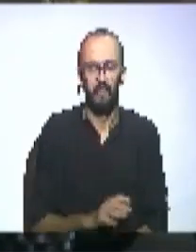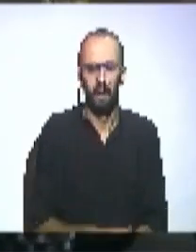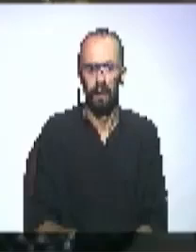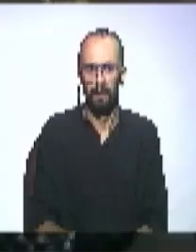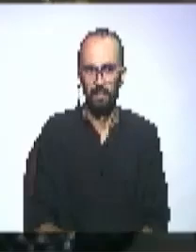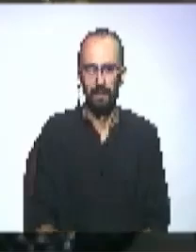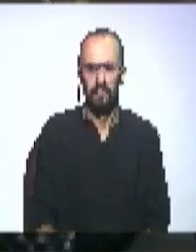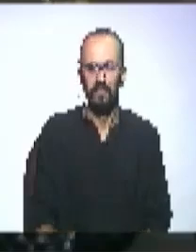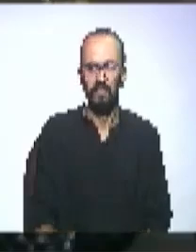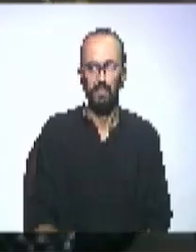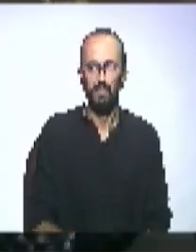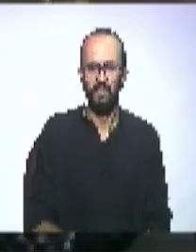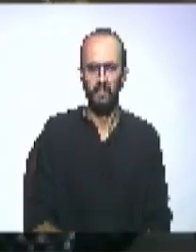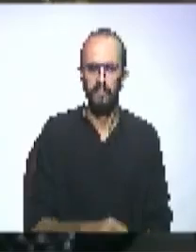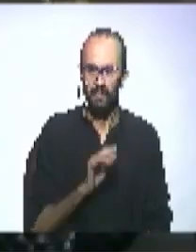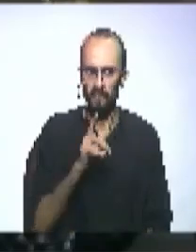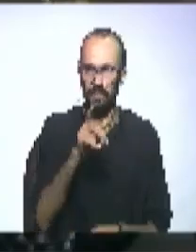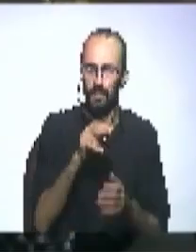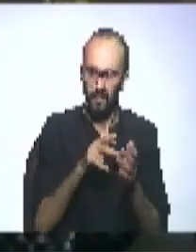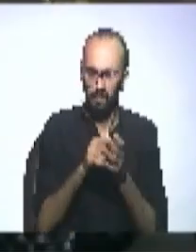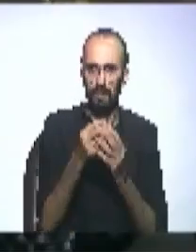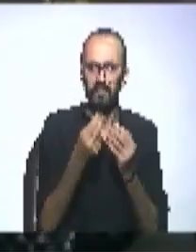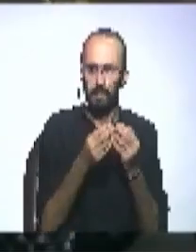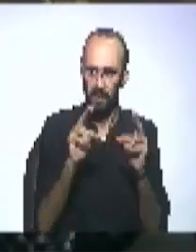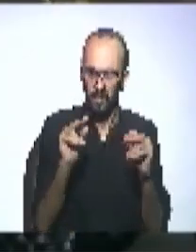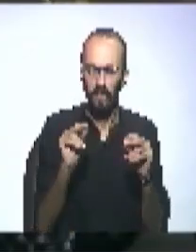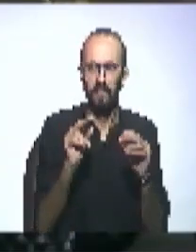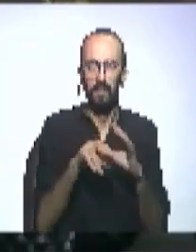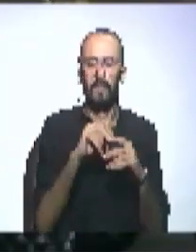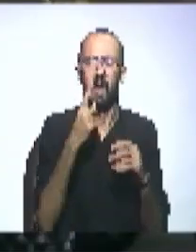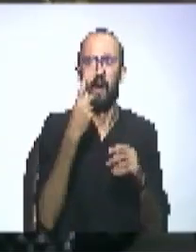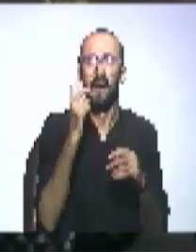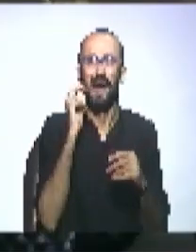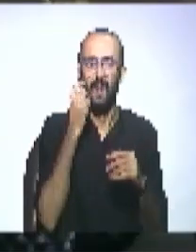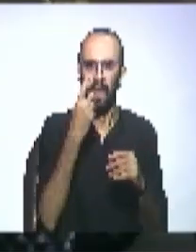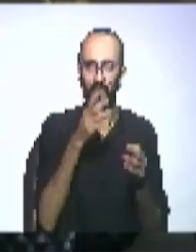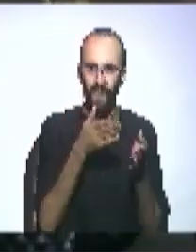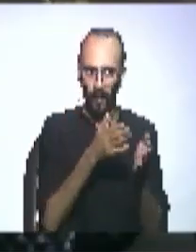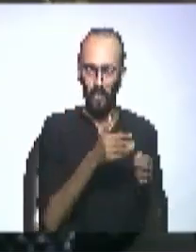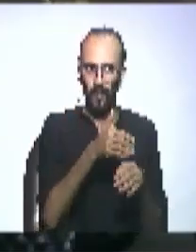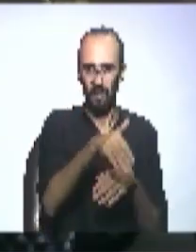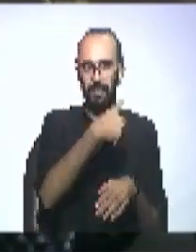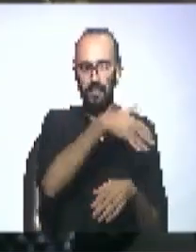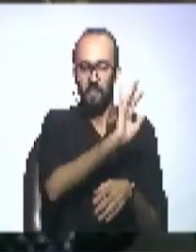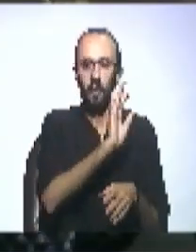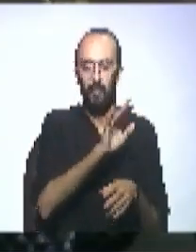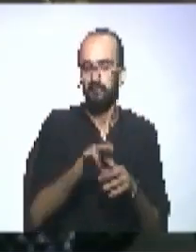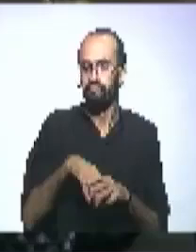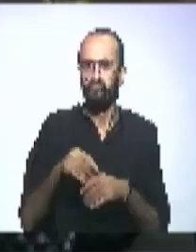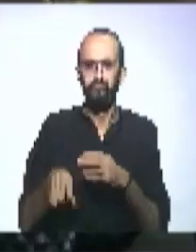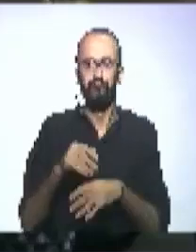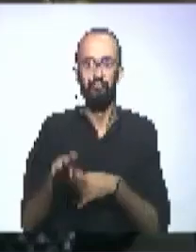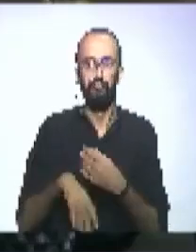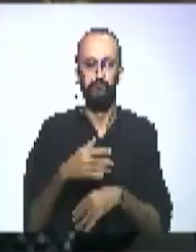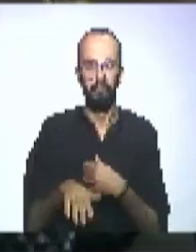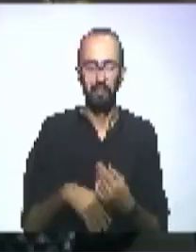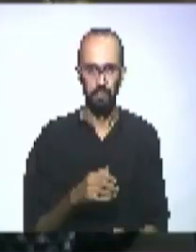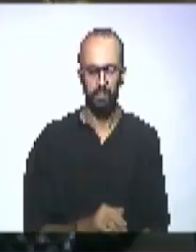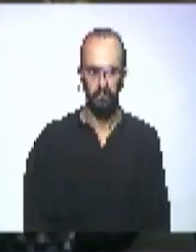المطبخ هو بدا بالحلو فاحنا ممكن نمشي بنفس الخطوات دي. ان احنا نبدا بالحاجه اللي هتدخل مثلا الفرن هتقعد شويه عقبال ما نخلص